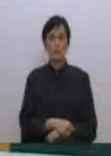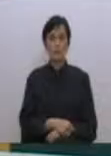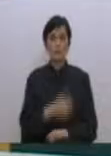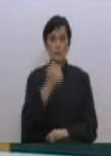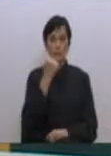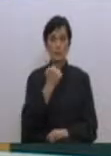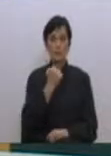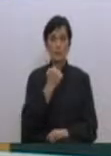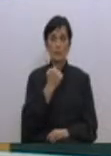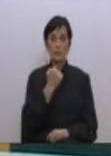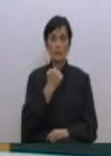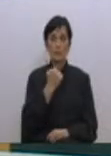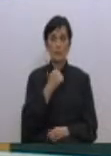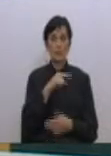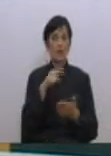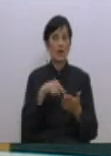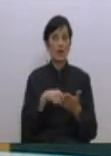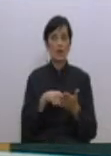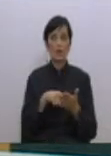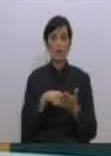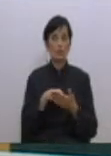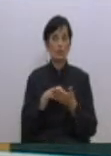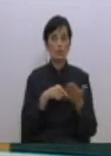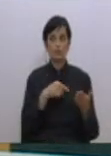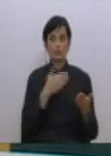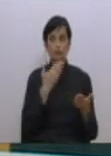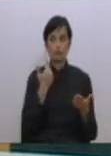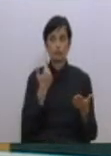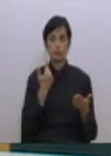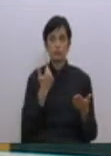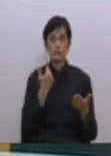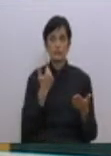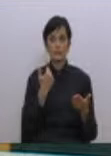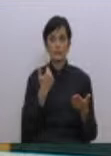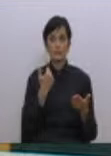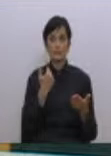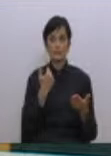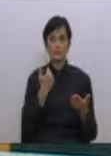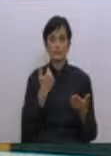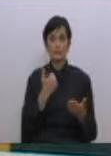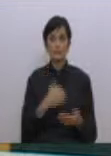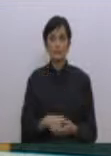Alo, întrebi araris.